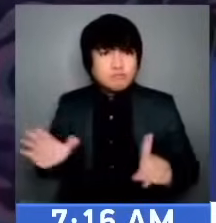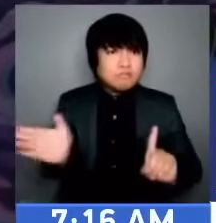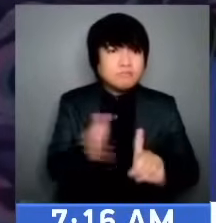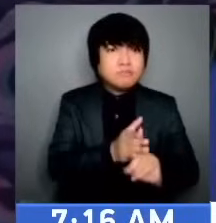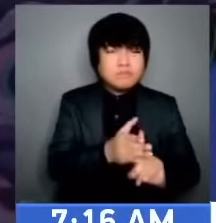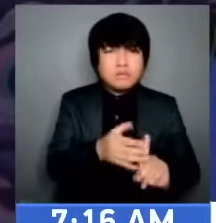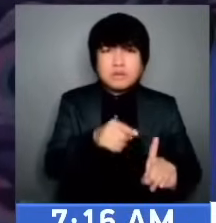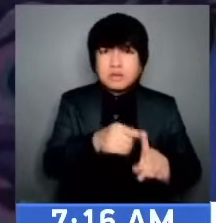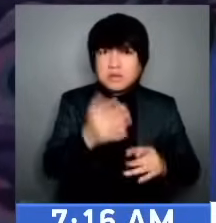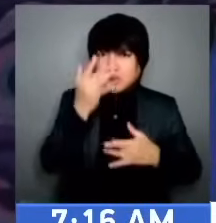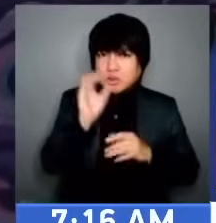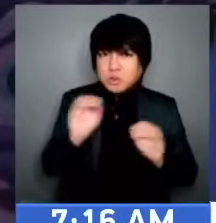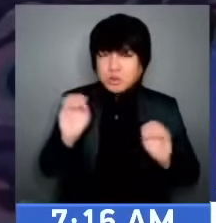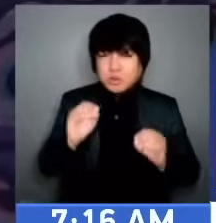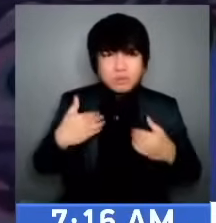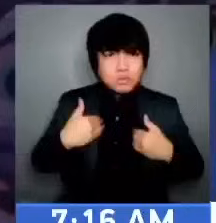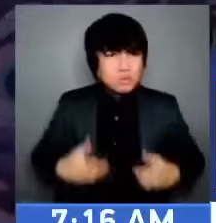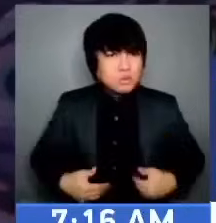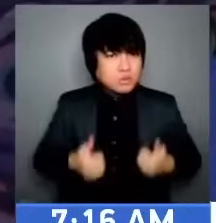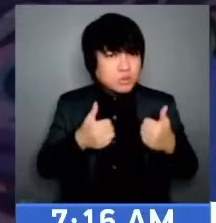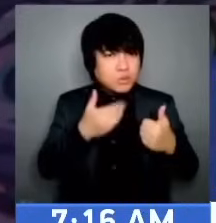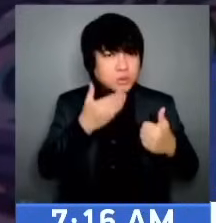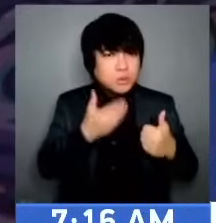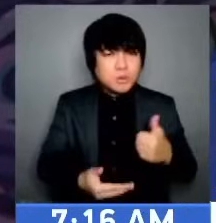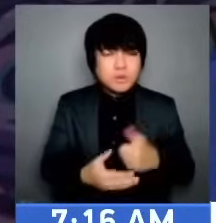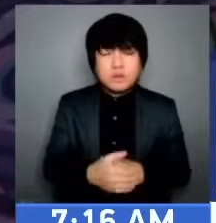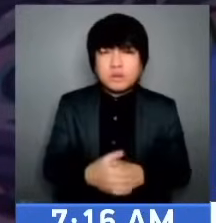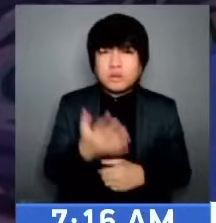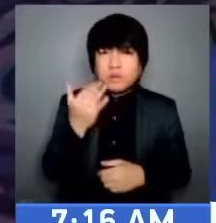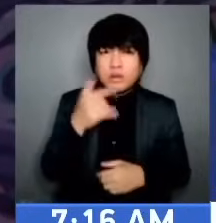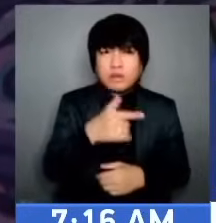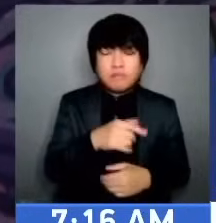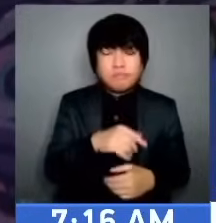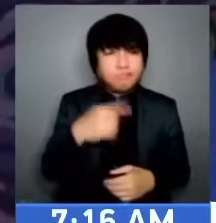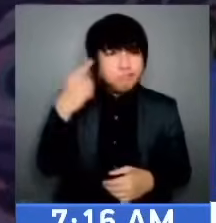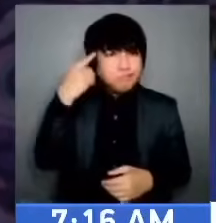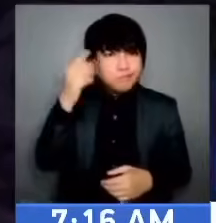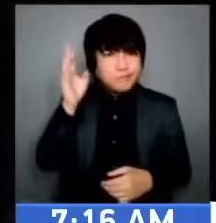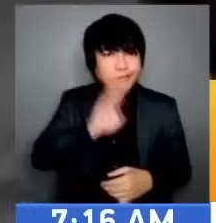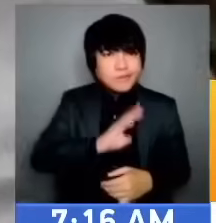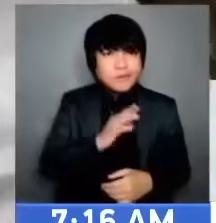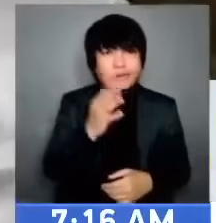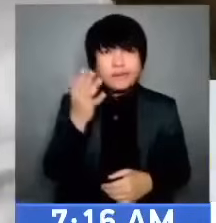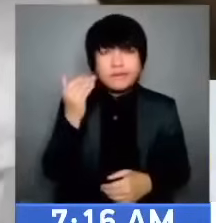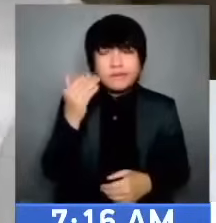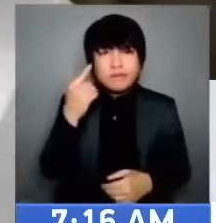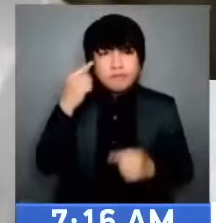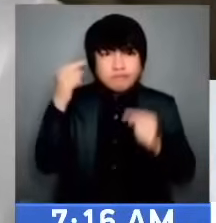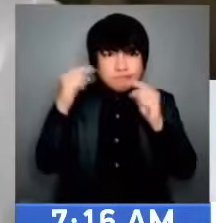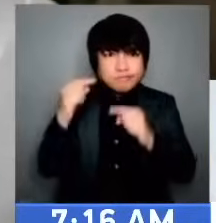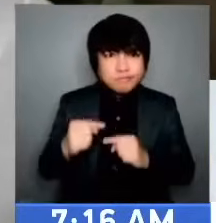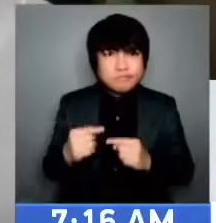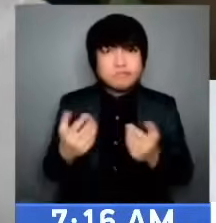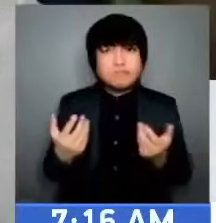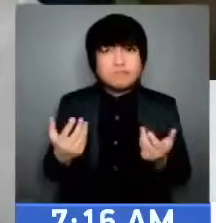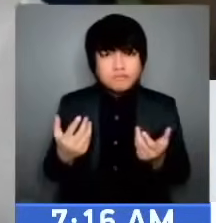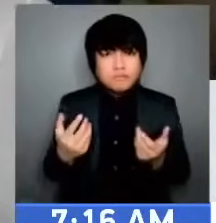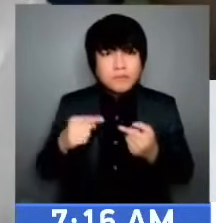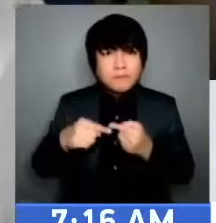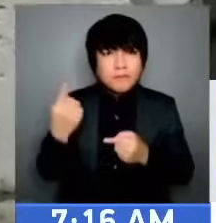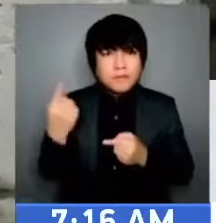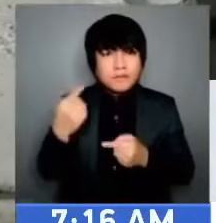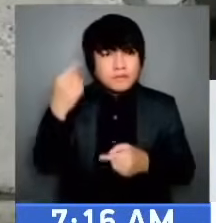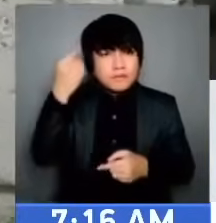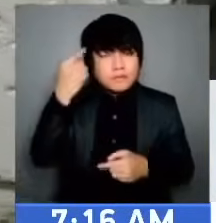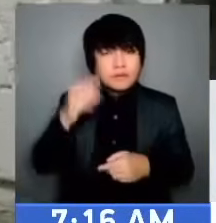po ba nanggaling yung pagkabagok ng utak niya? O pamamaga, hemorrhage? Dumalaw sa burol ng bata ang